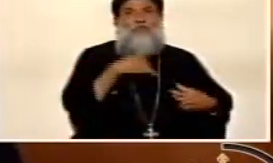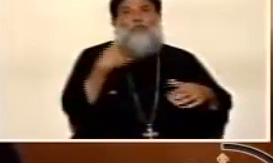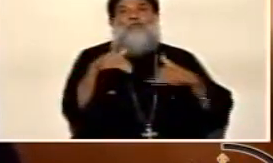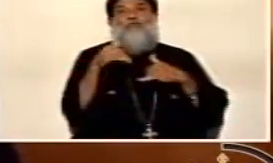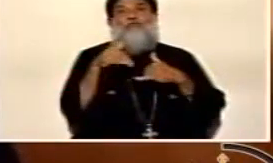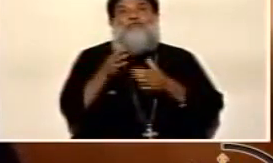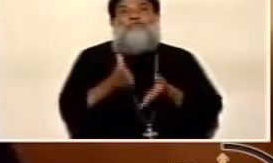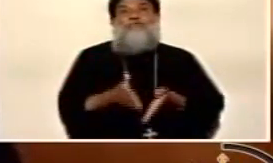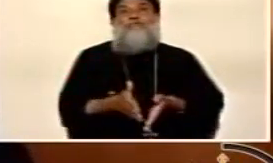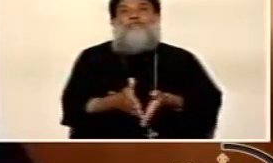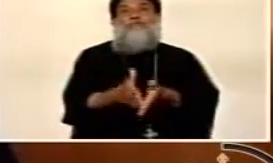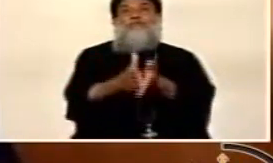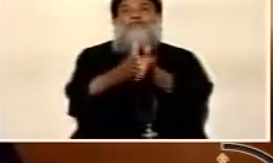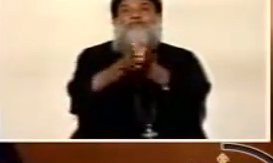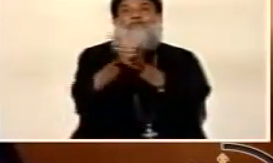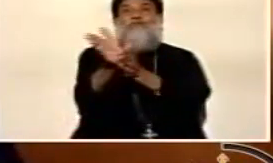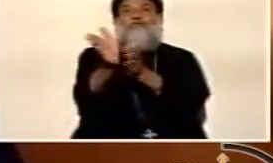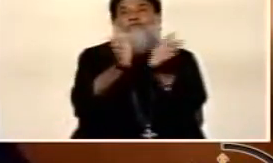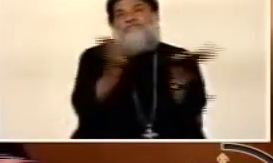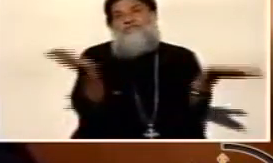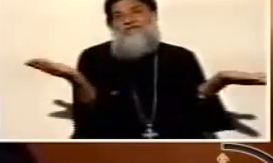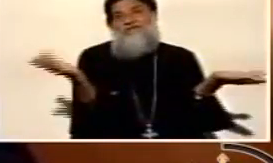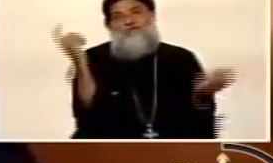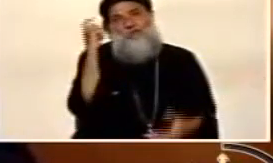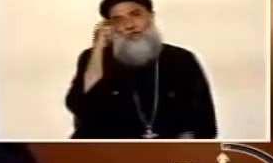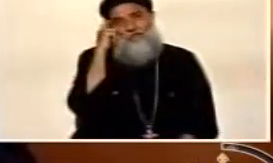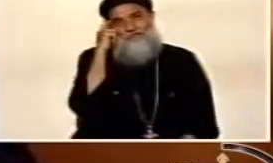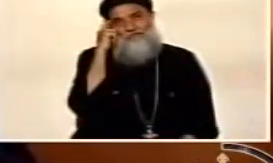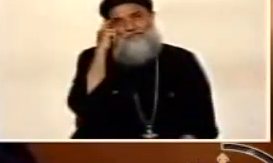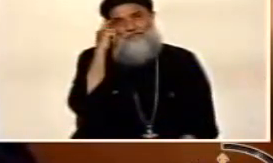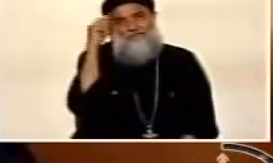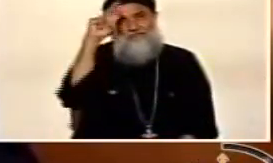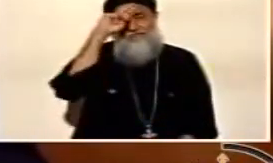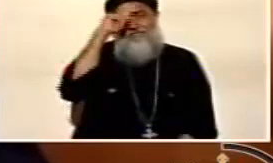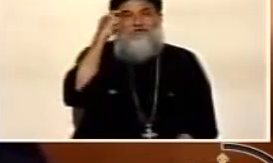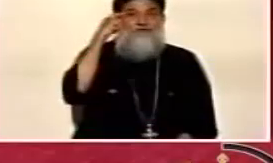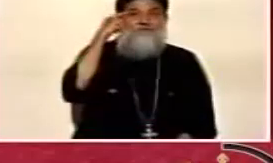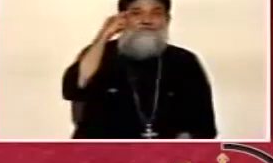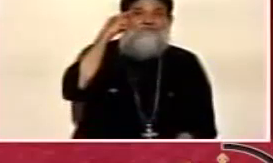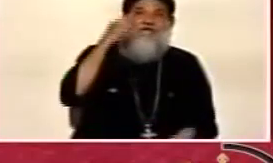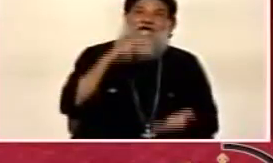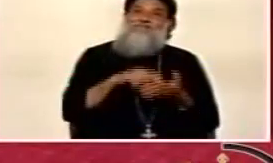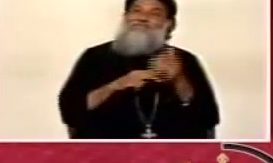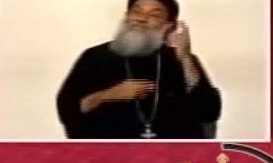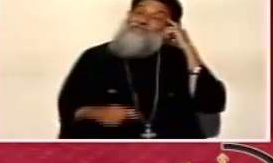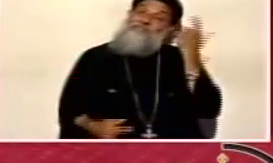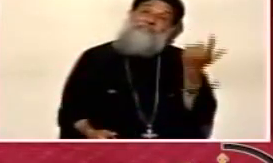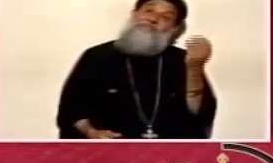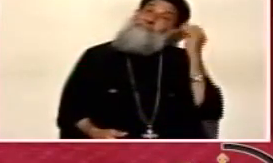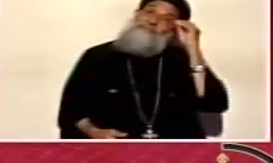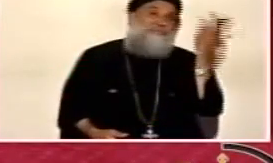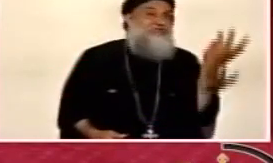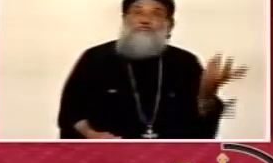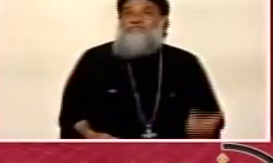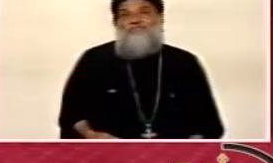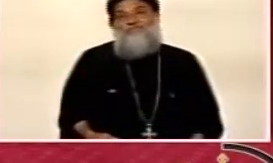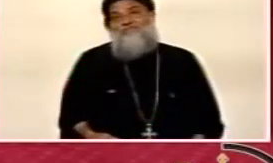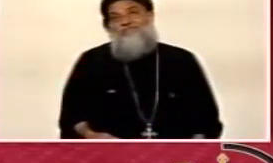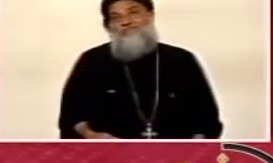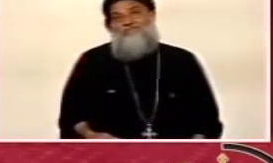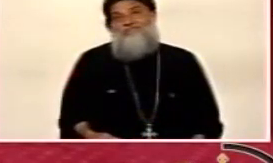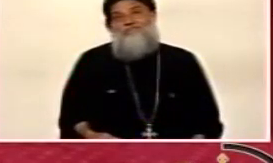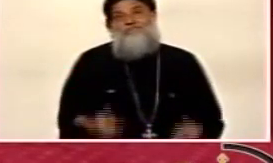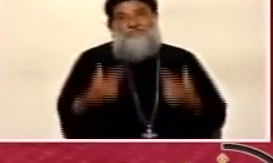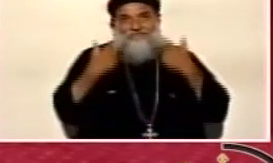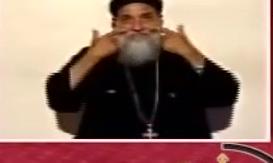عن الاستقصاء، من عرف فكر الرب أو من صار له مشيرا. فدي واضحة